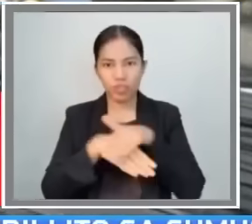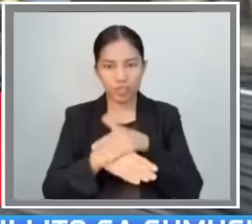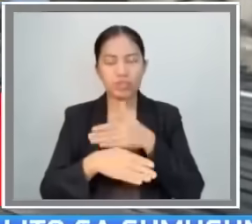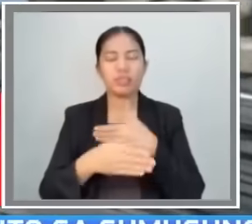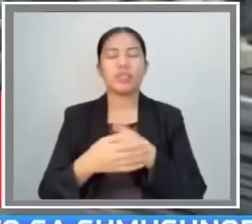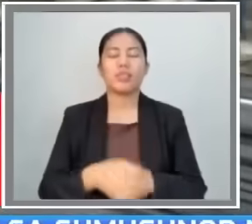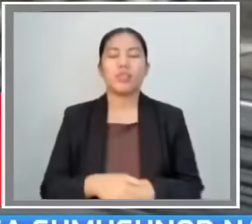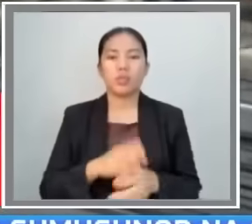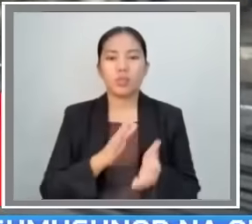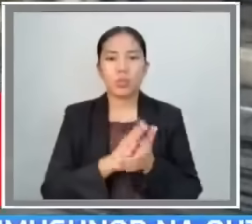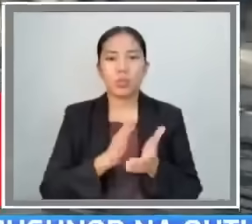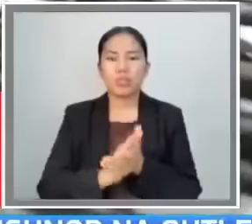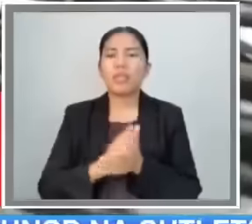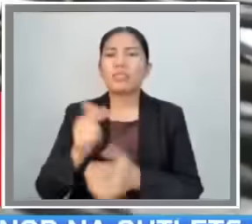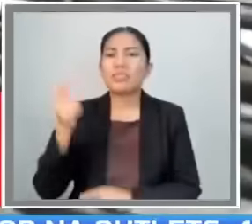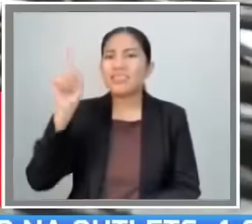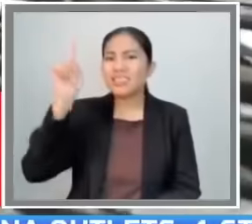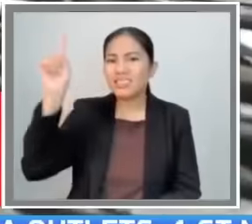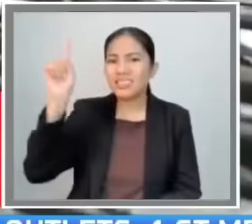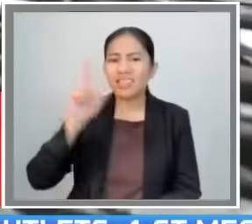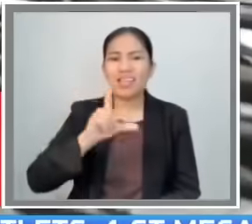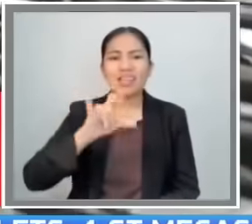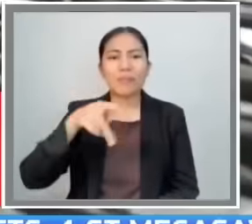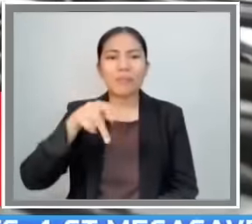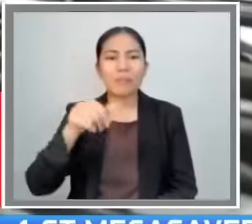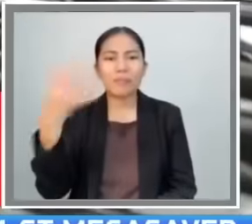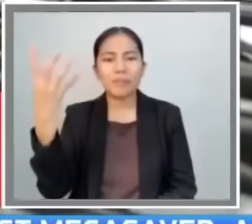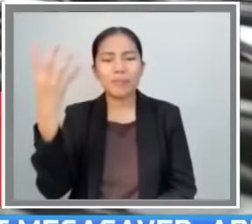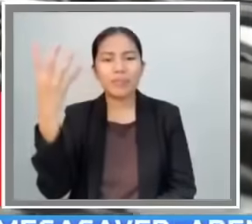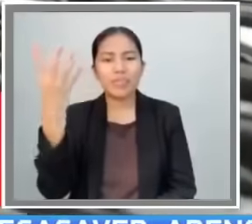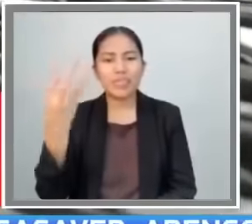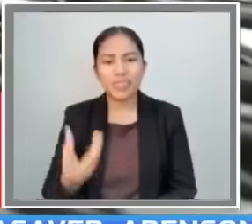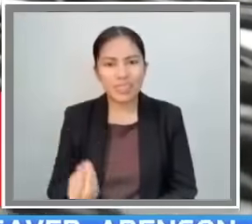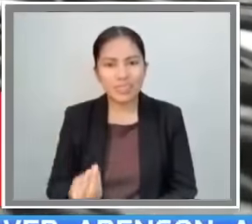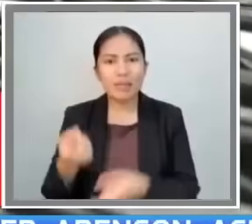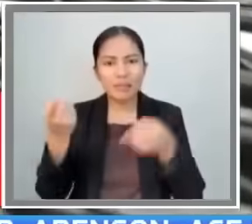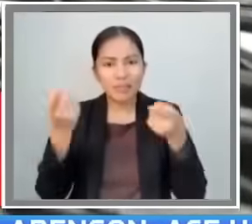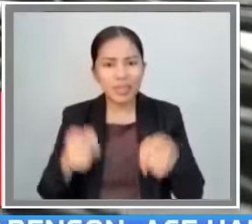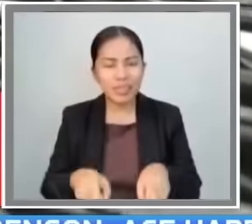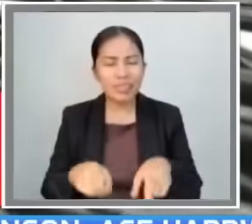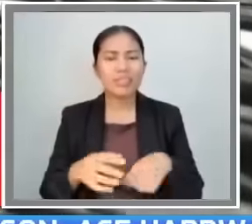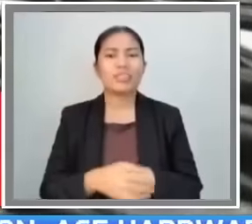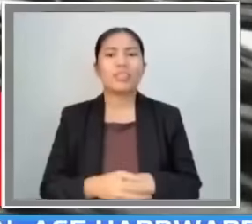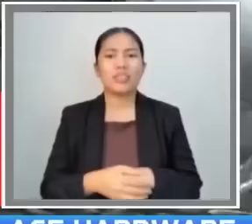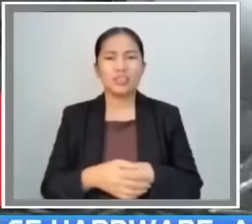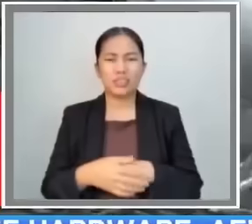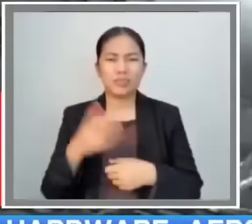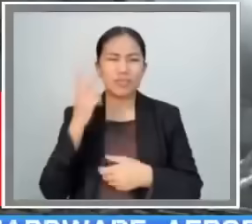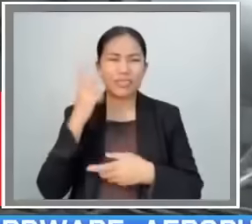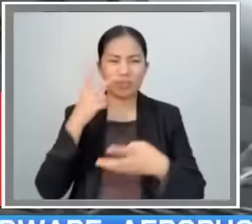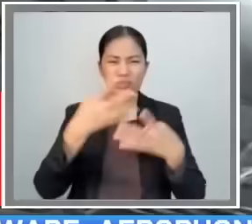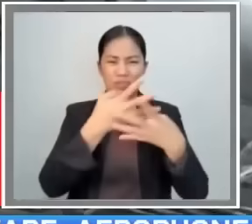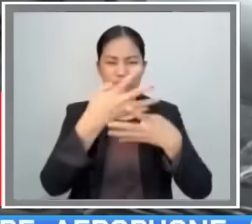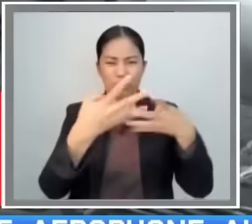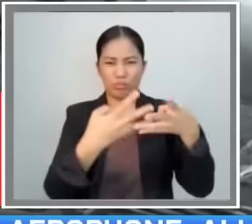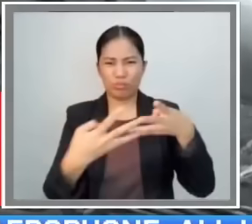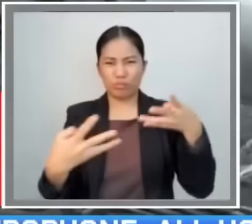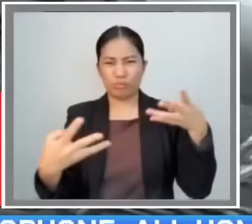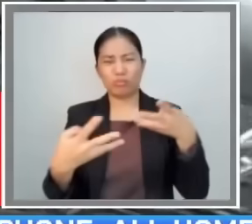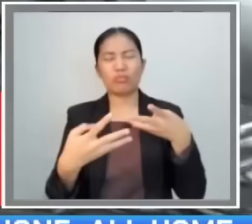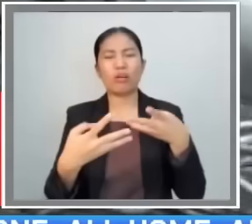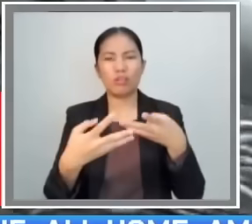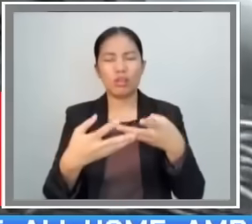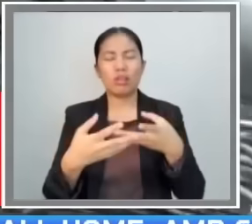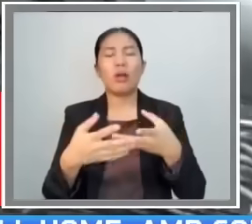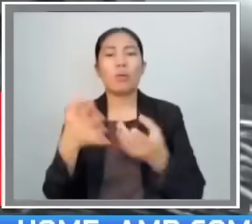City. Nagkanda buhol-buhol kasi ang mga kawad ng kuryente matapos matumba ang apat na poste. Ayon sa mga otoridad, sumalpok